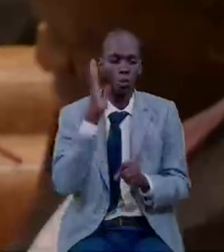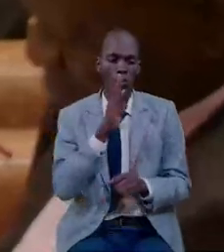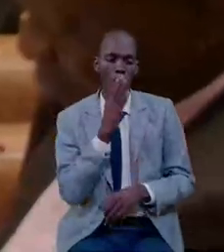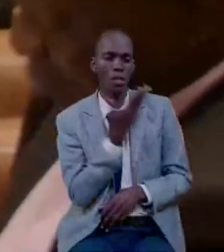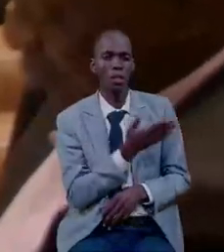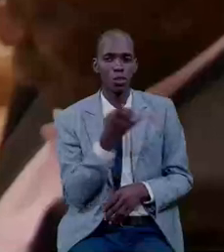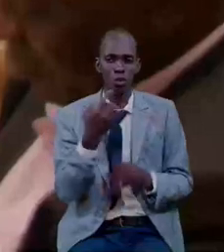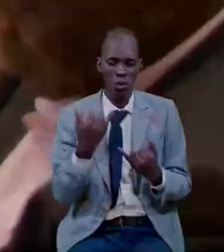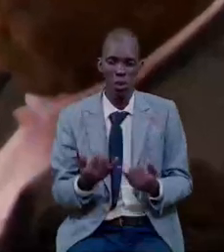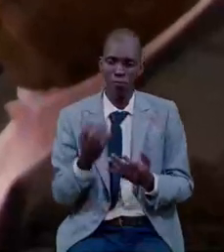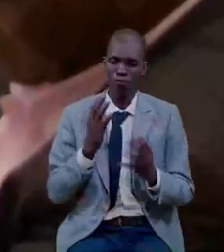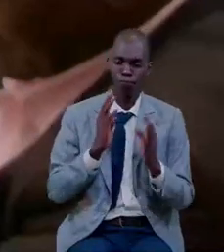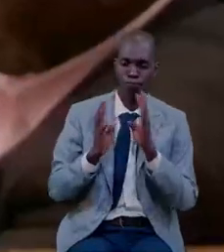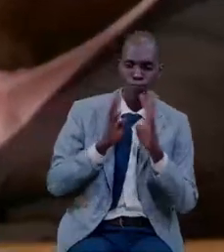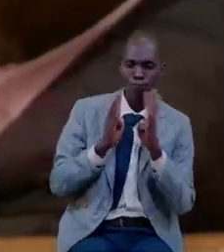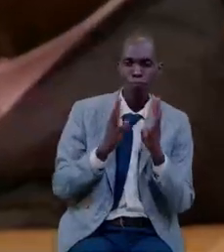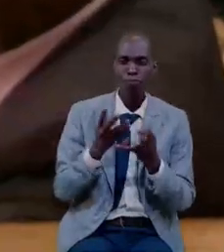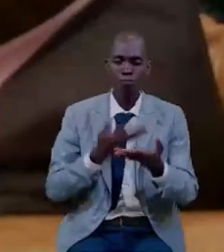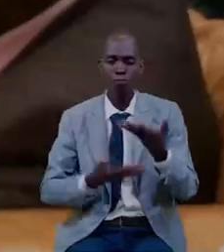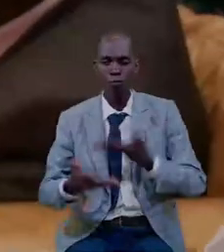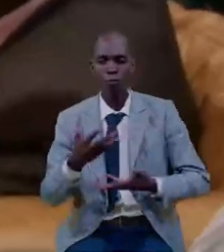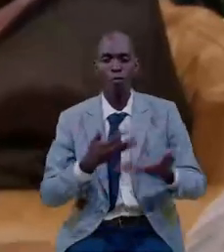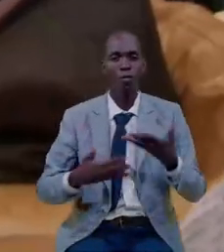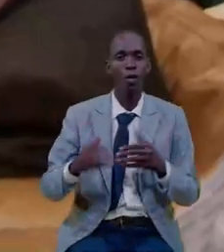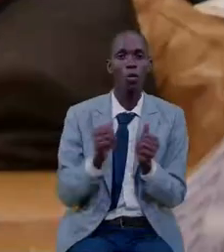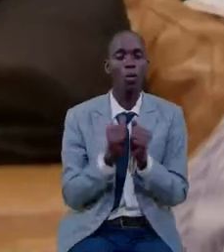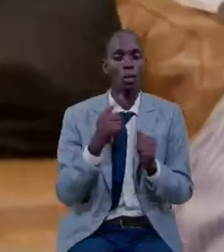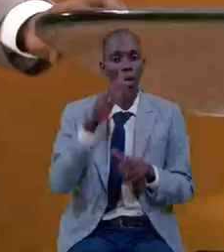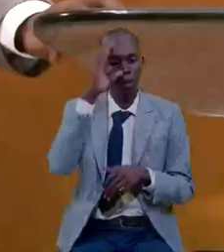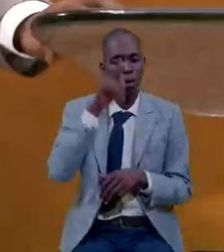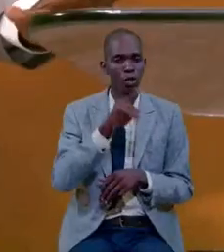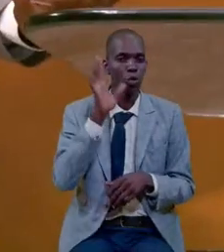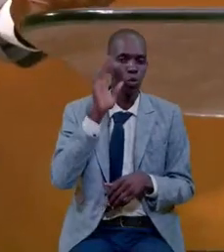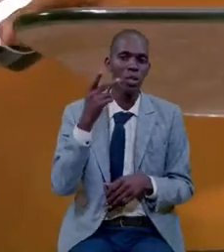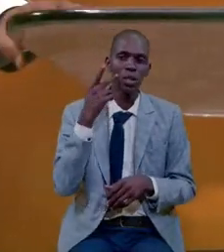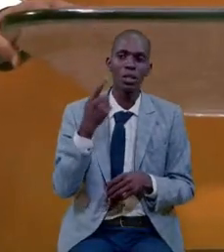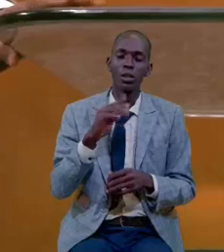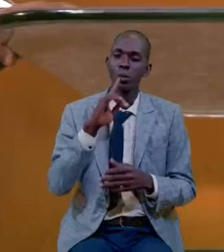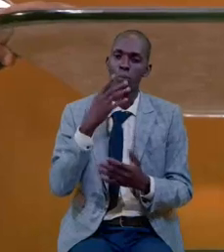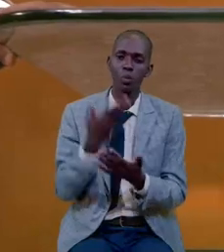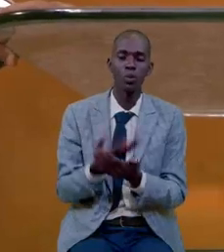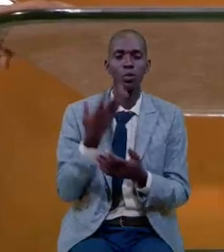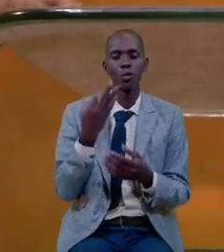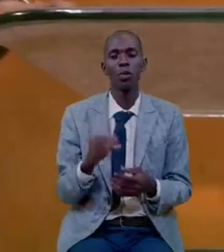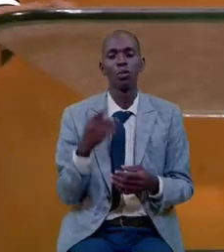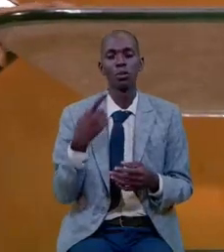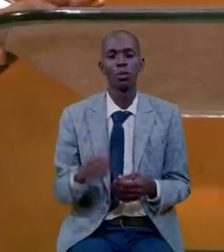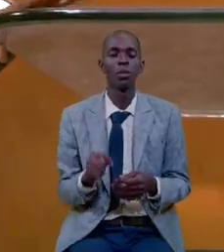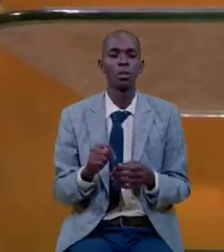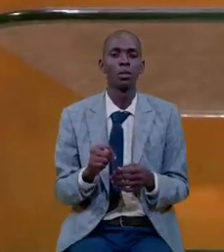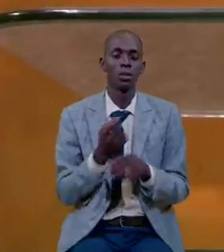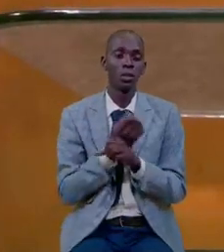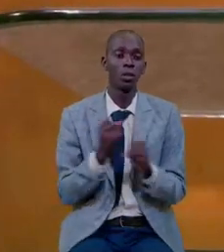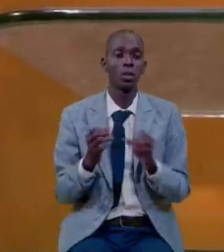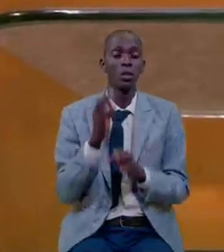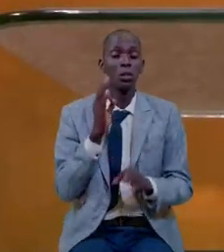avec lui. Vous allez voir l'évidence du salut. S'il n'y a pas de foi ferme, donc il n'y aura pas de fruit constant. S'il